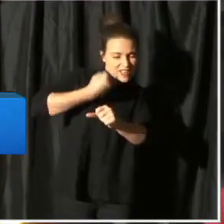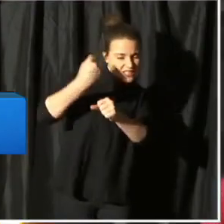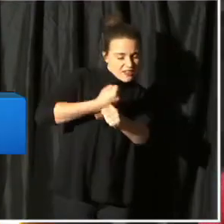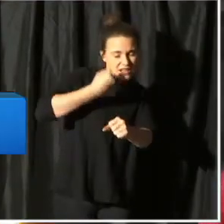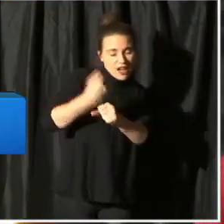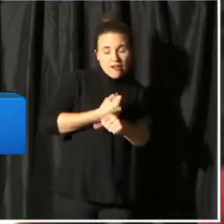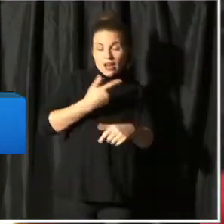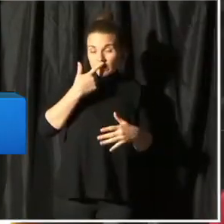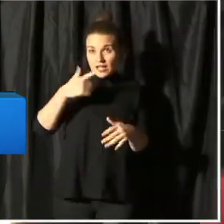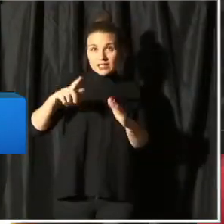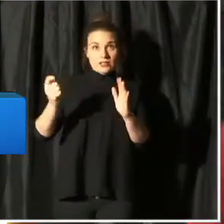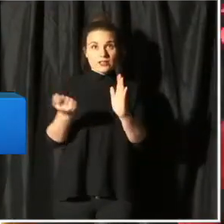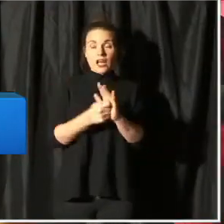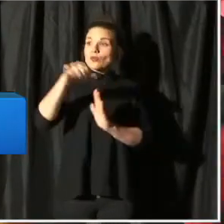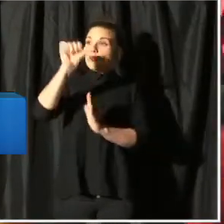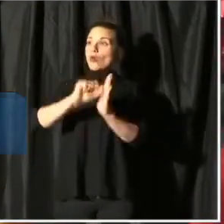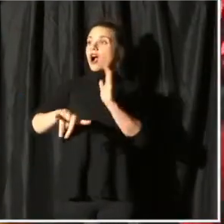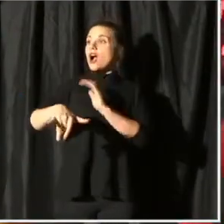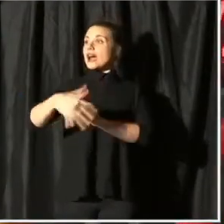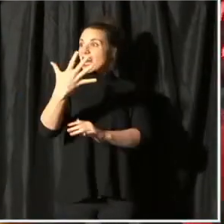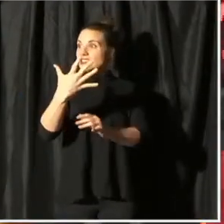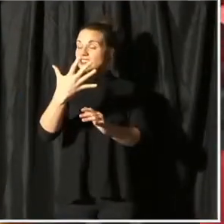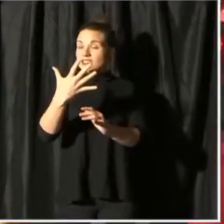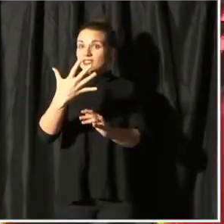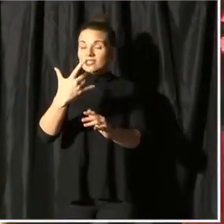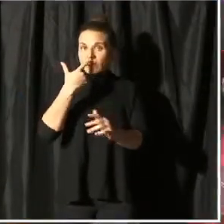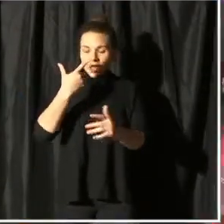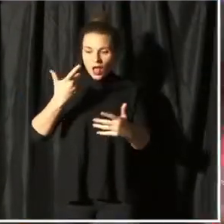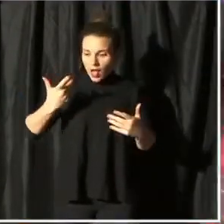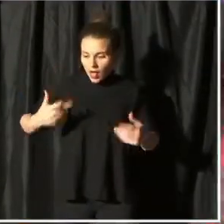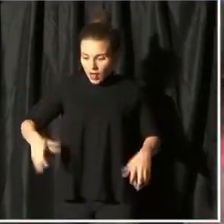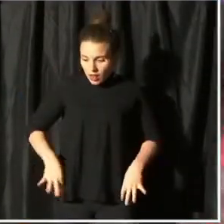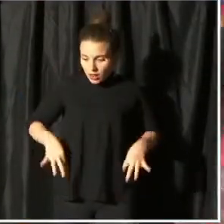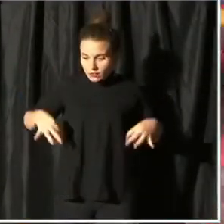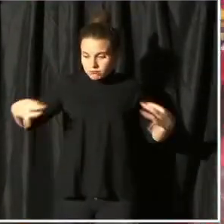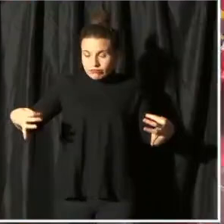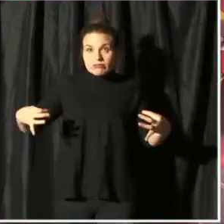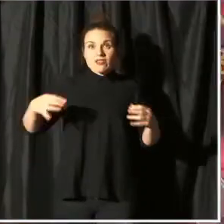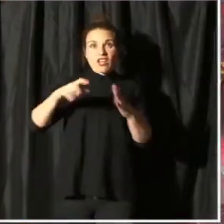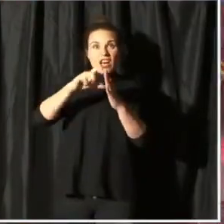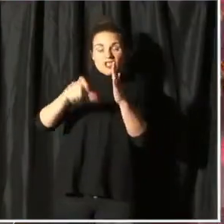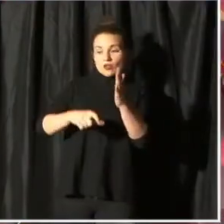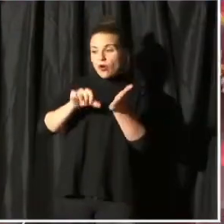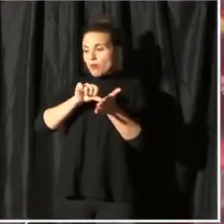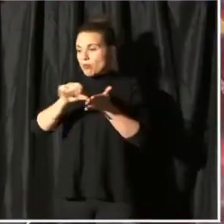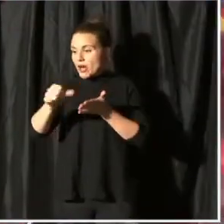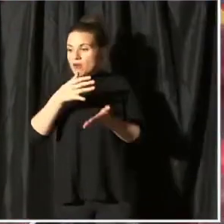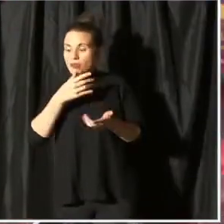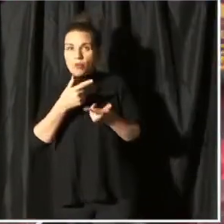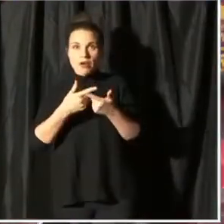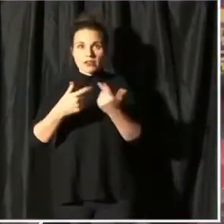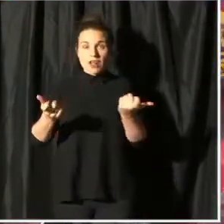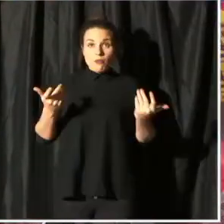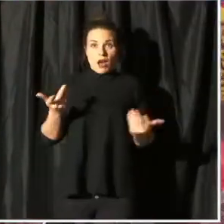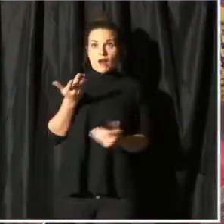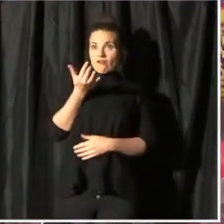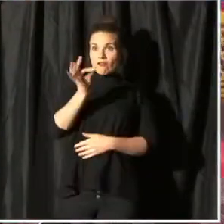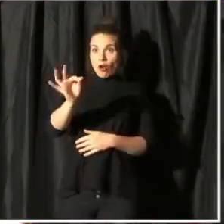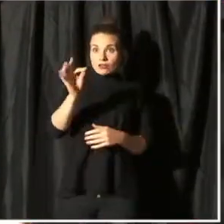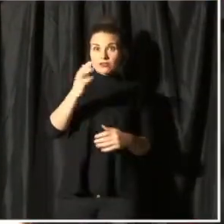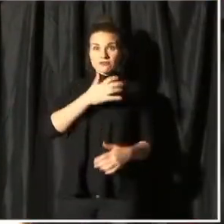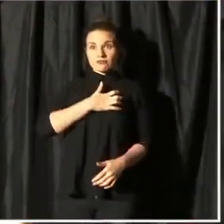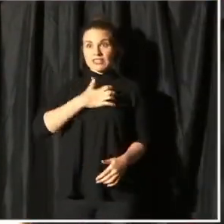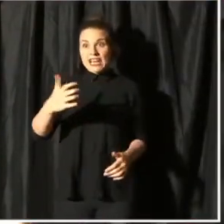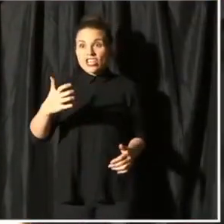leurs factures même plus un resto pour leur conjoint ou leur enfant pourtant la france est riche mais entre la richesse produite pour le